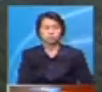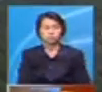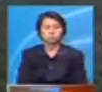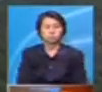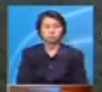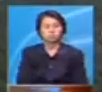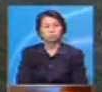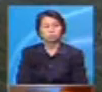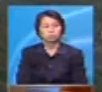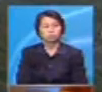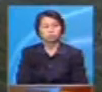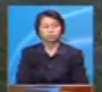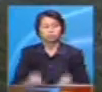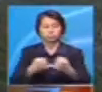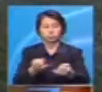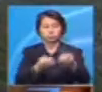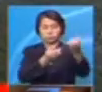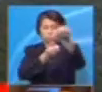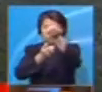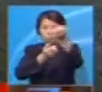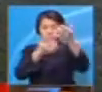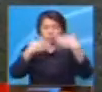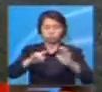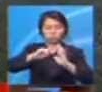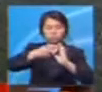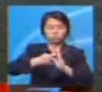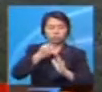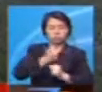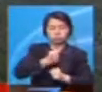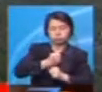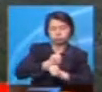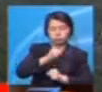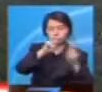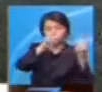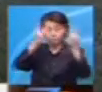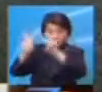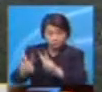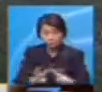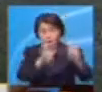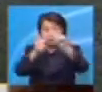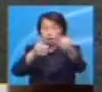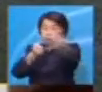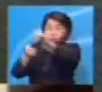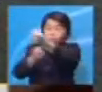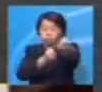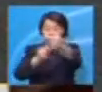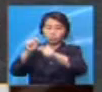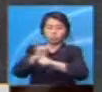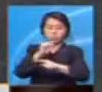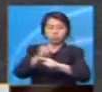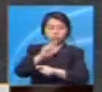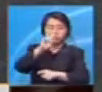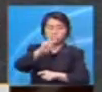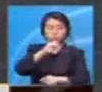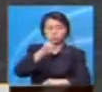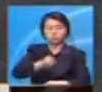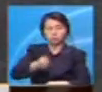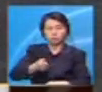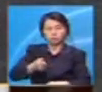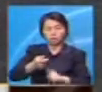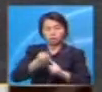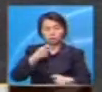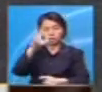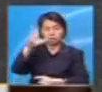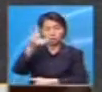hektar jabatan bombon dan penyelamat telah memulakan operasi 24 jam memadam kebakaran menggunakan dua aset PAM bermula